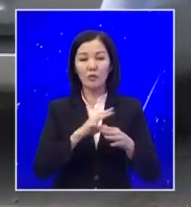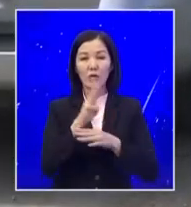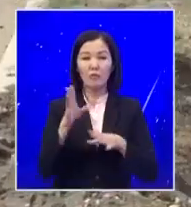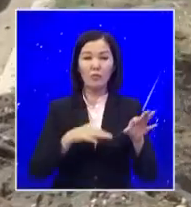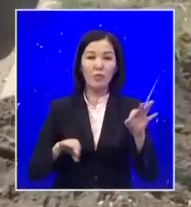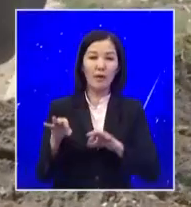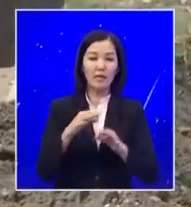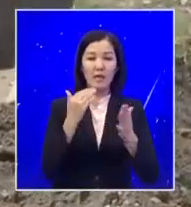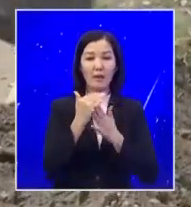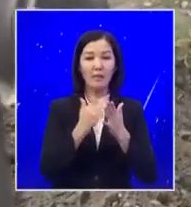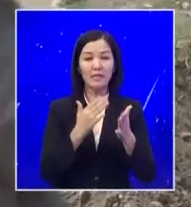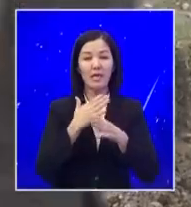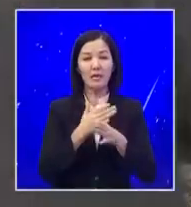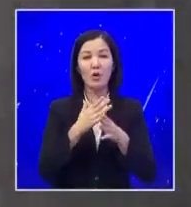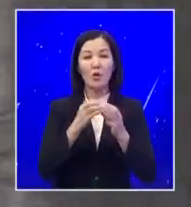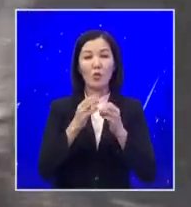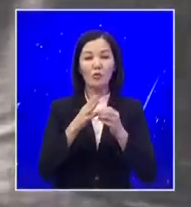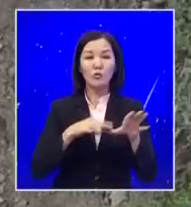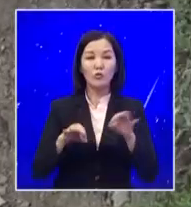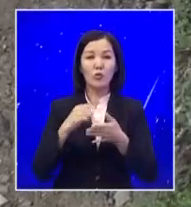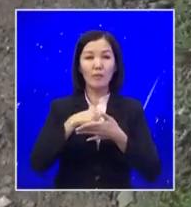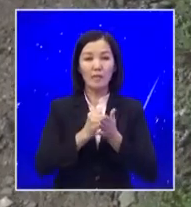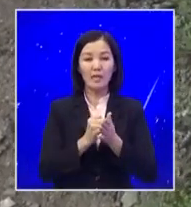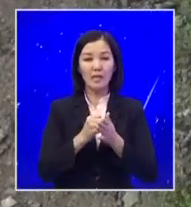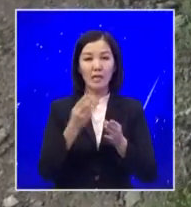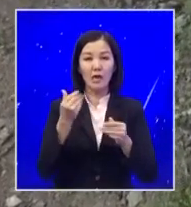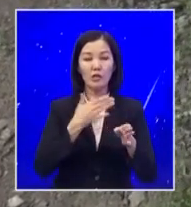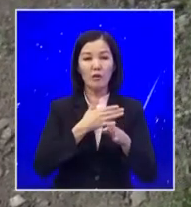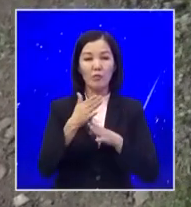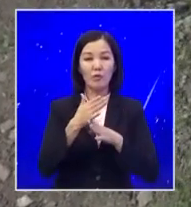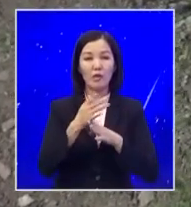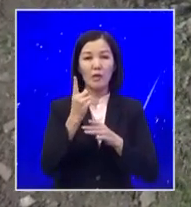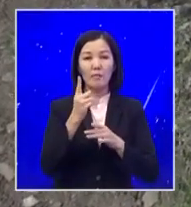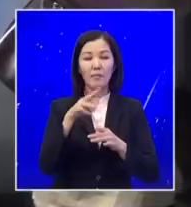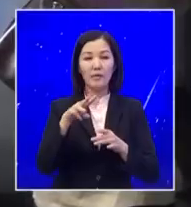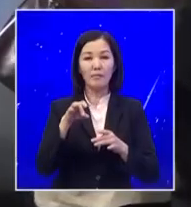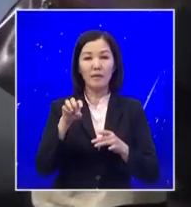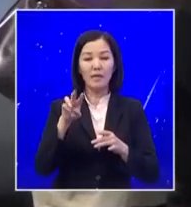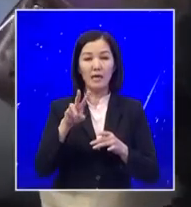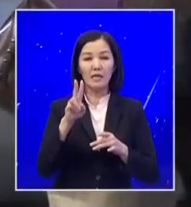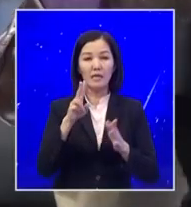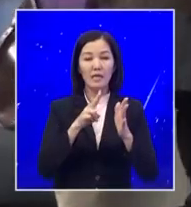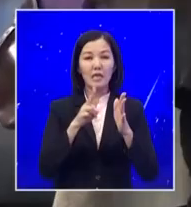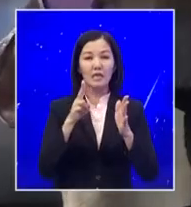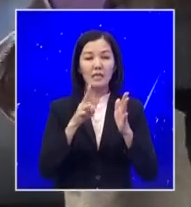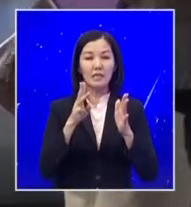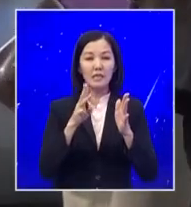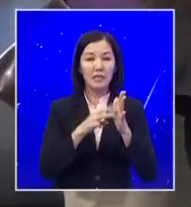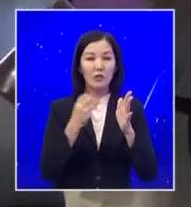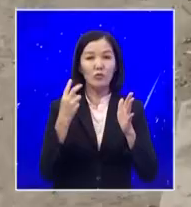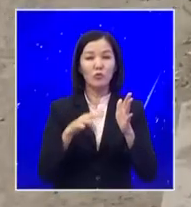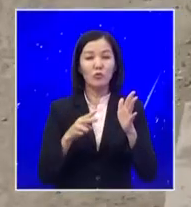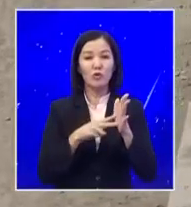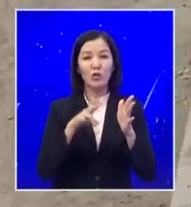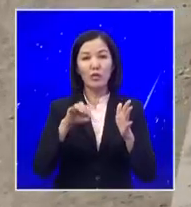картасы бағдарламасы аясында 10 жоба бекітілген. Оларға бөлінген қаражат сомасы 1 миллиард 837 миллион теңге. Бұл қаржыға